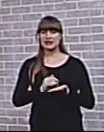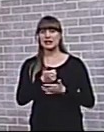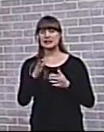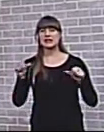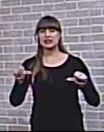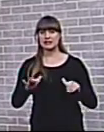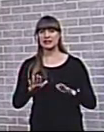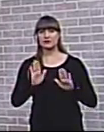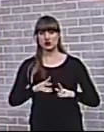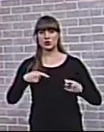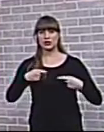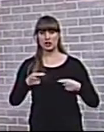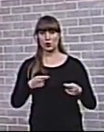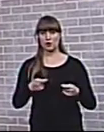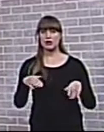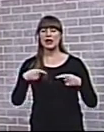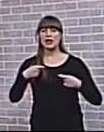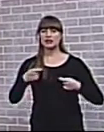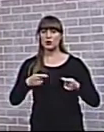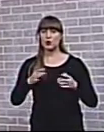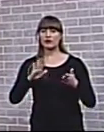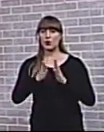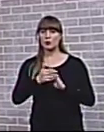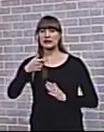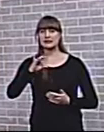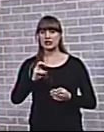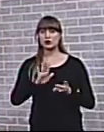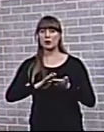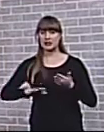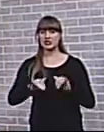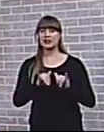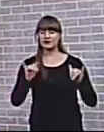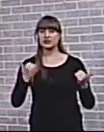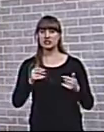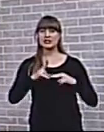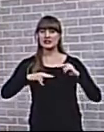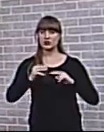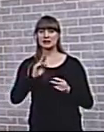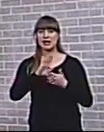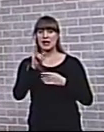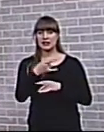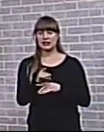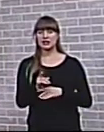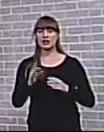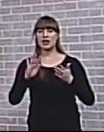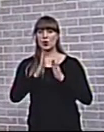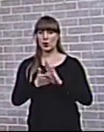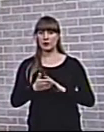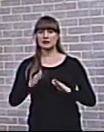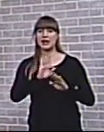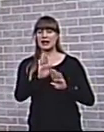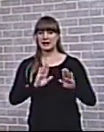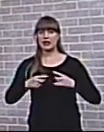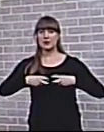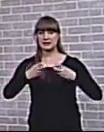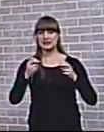и зону торговли. Торговый комплекс «Горизонт» продолжает развитие. Сейчас здесь строится кинокомплекс с торговыми галереями, гостиницей